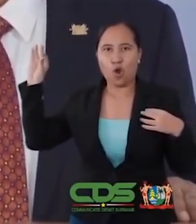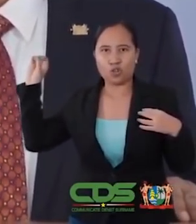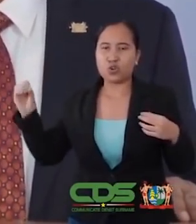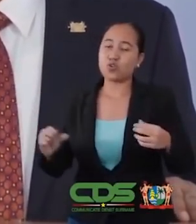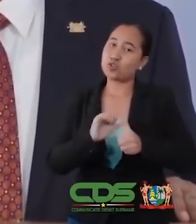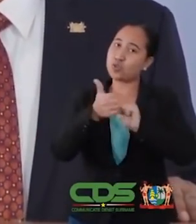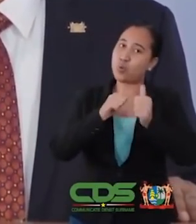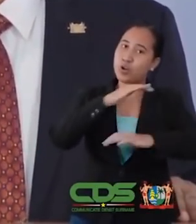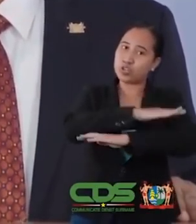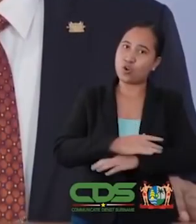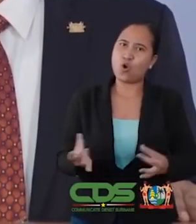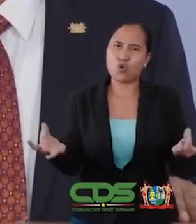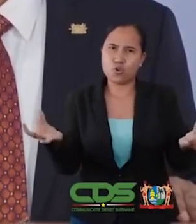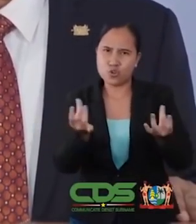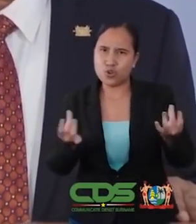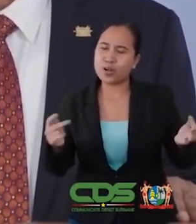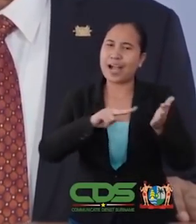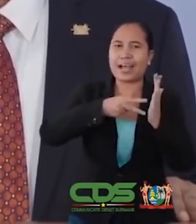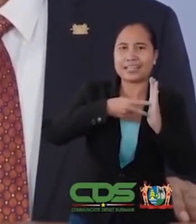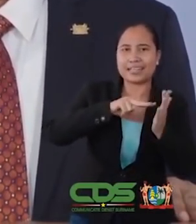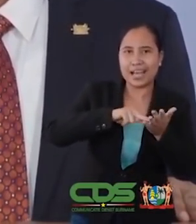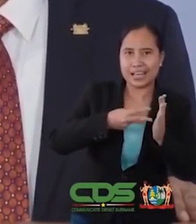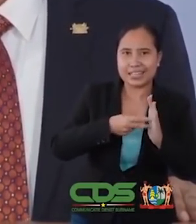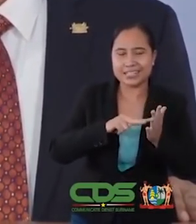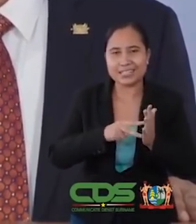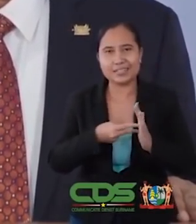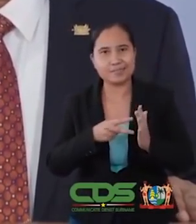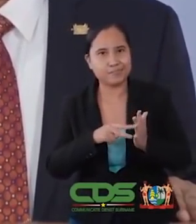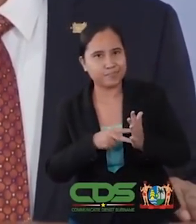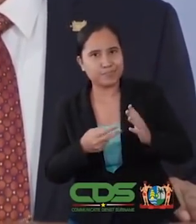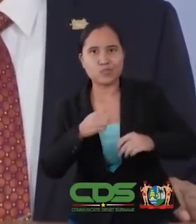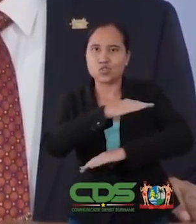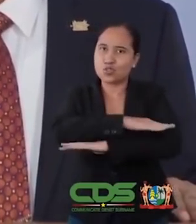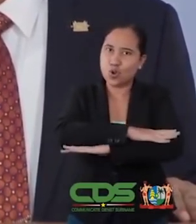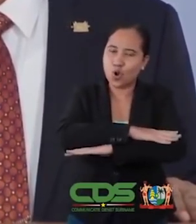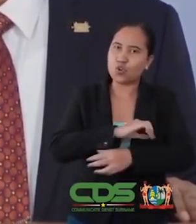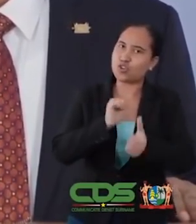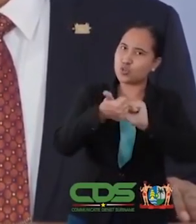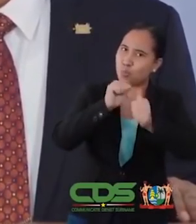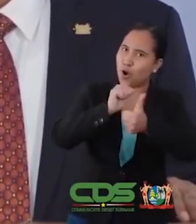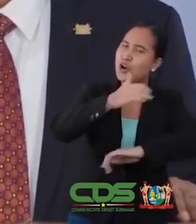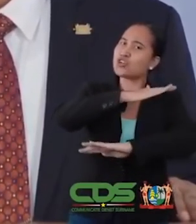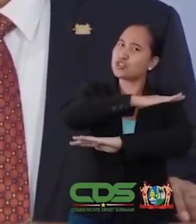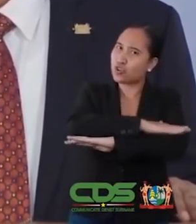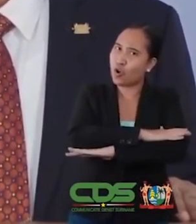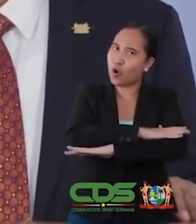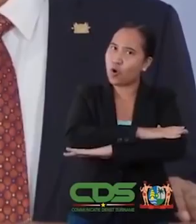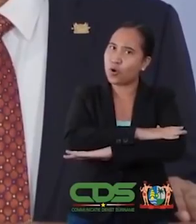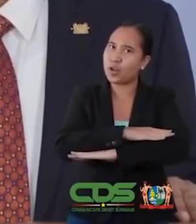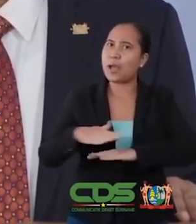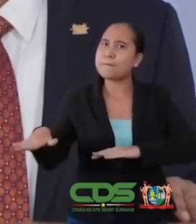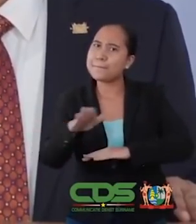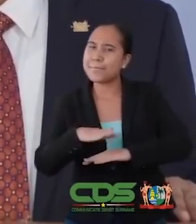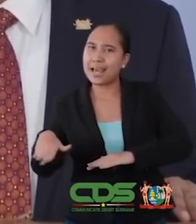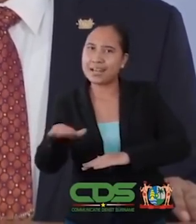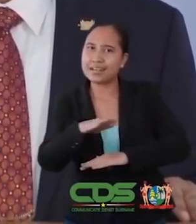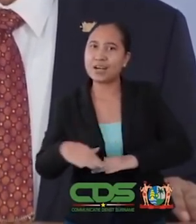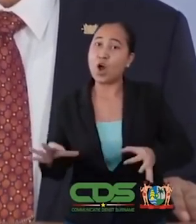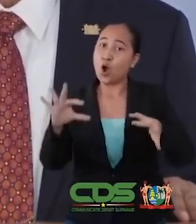kansspelkantoren, sportscholen, yoga, dansscholen, aerobics, zumba, sport- en fitnesscentra of